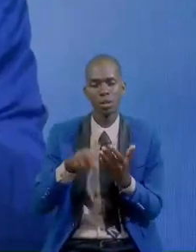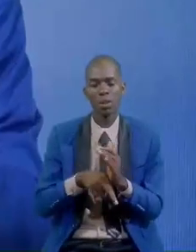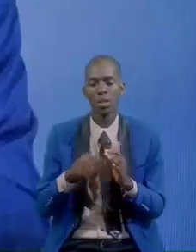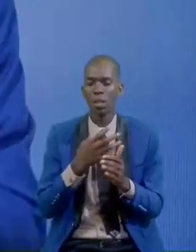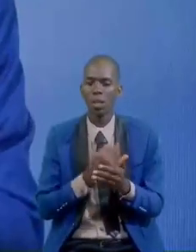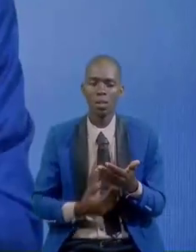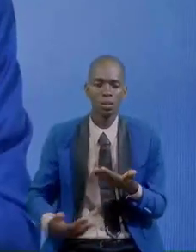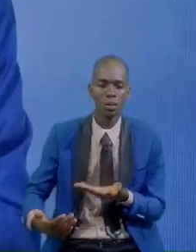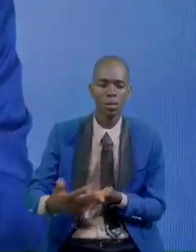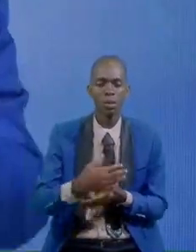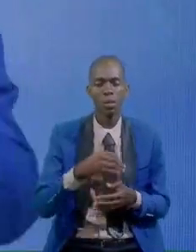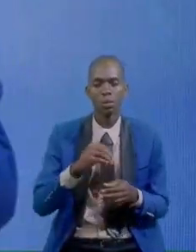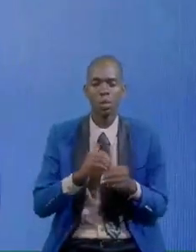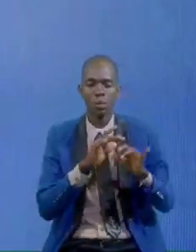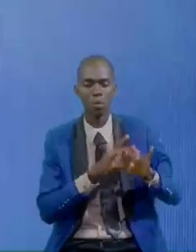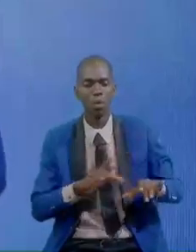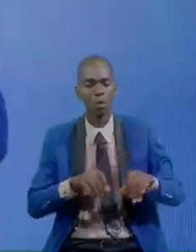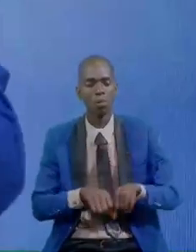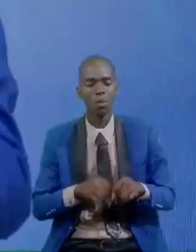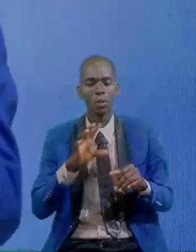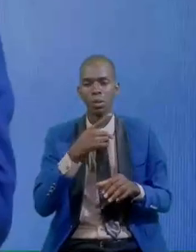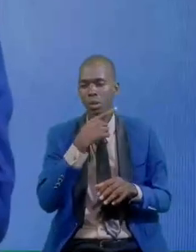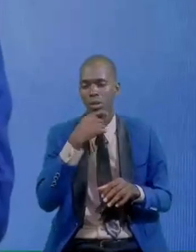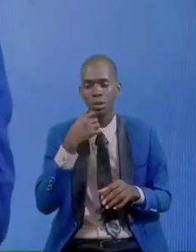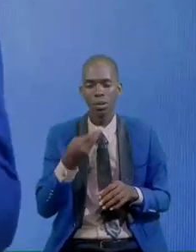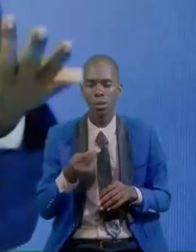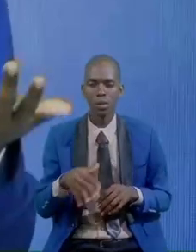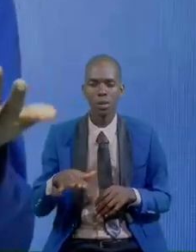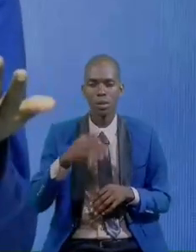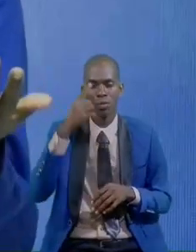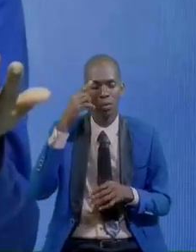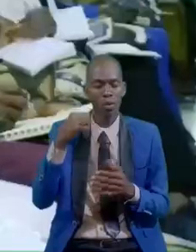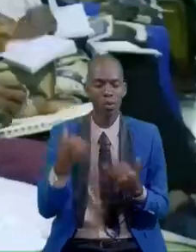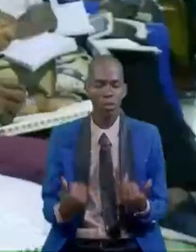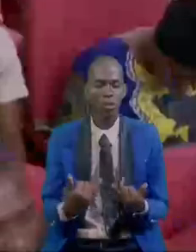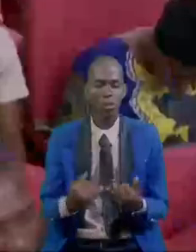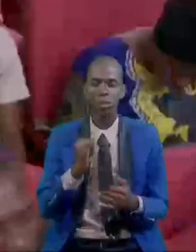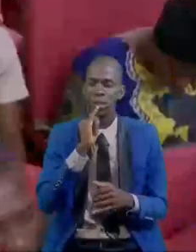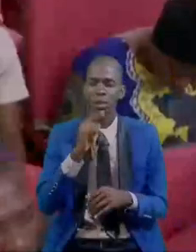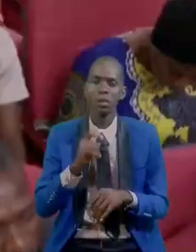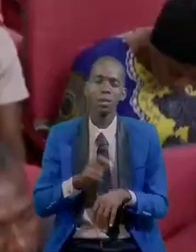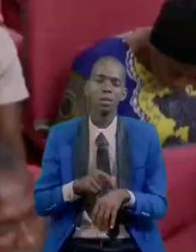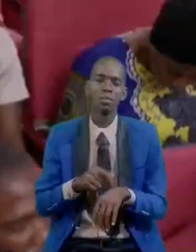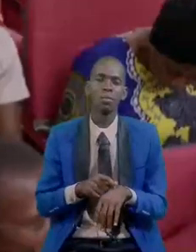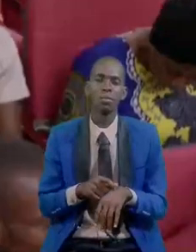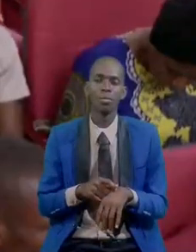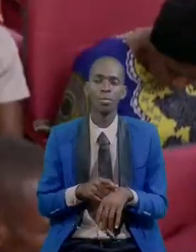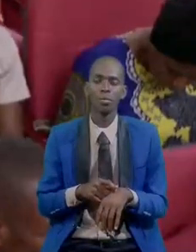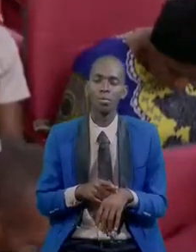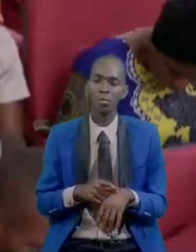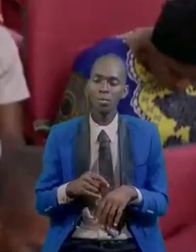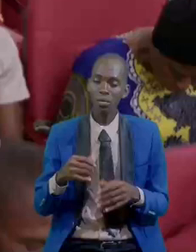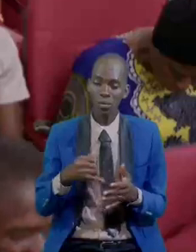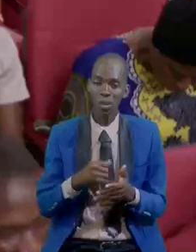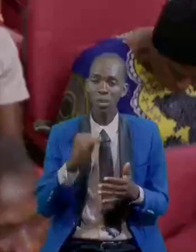miséricorde, défrichez-vous un champ nouveau. Il est temps. Est-ce que ce n'est pas le temps? Je dis,